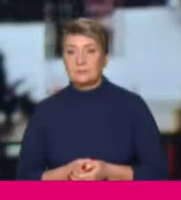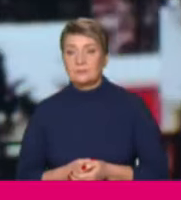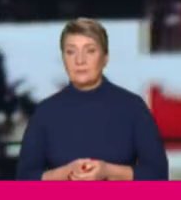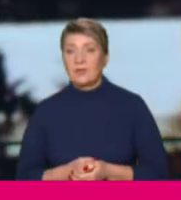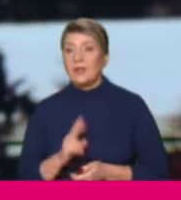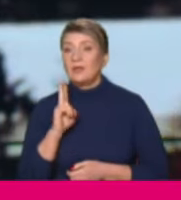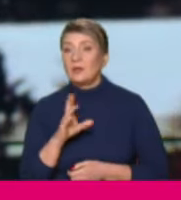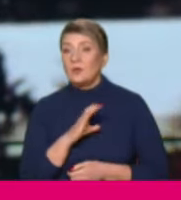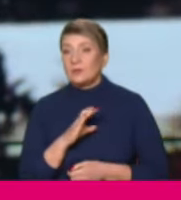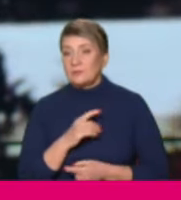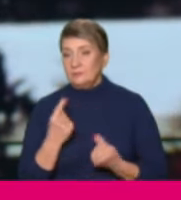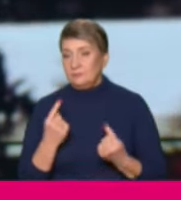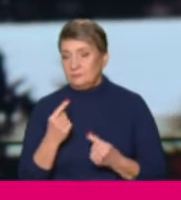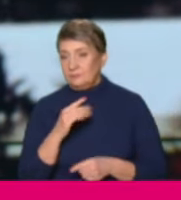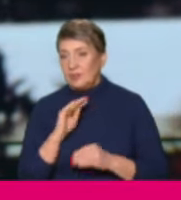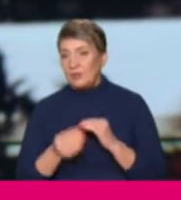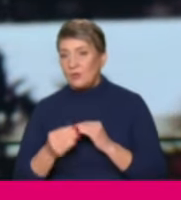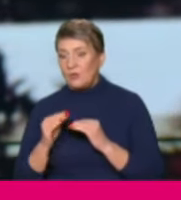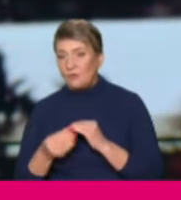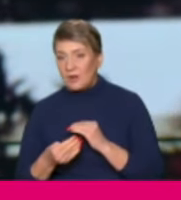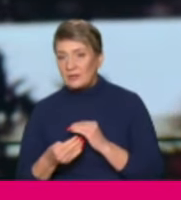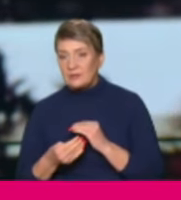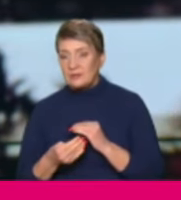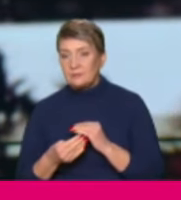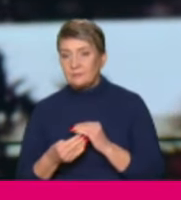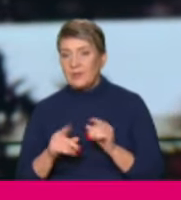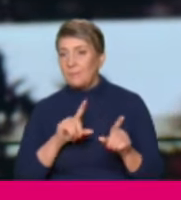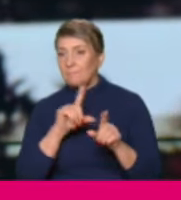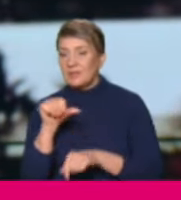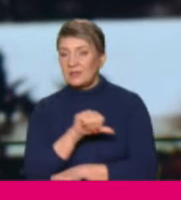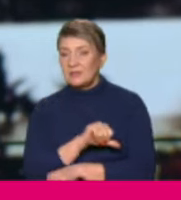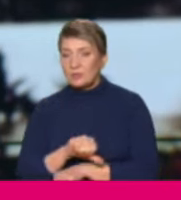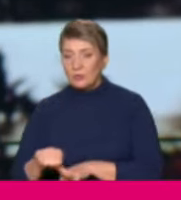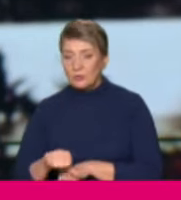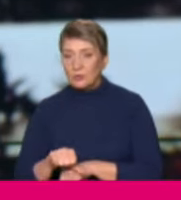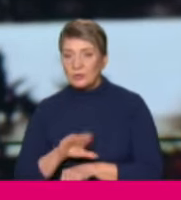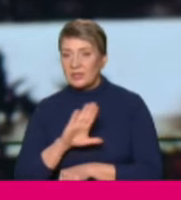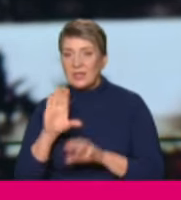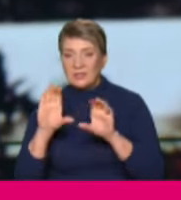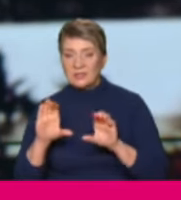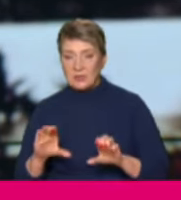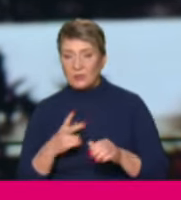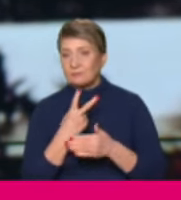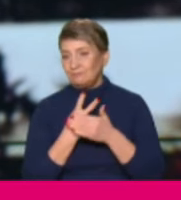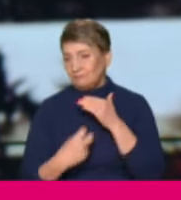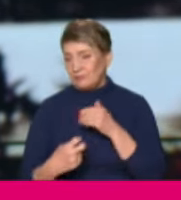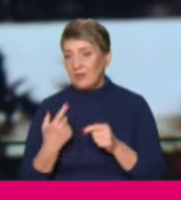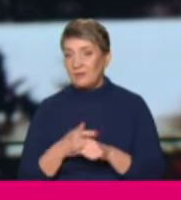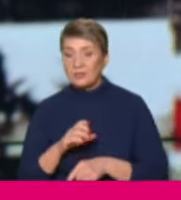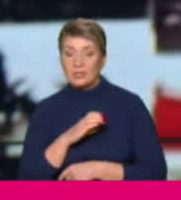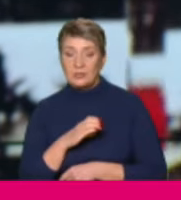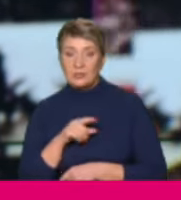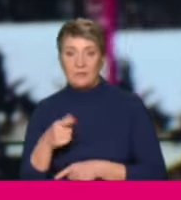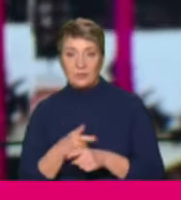Когось розкіш велика, знаєте, ховатися десь сидіти, перетинати кордон незаконно, відсиджуватися – це розкіш. І цю